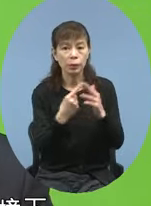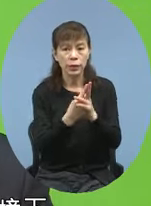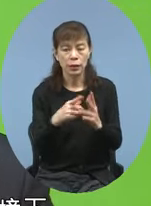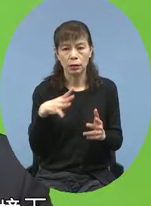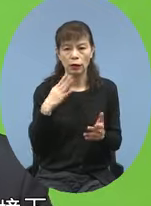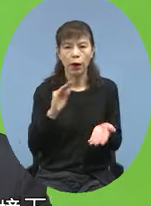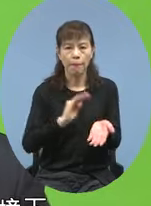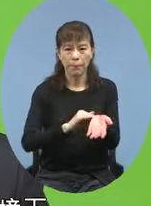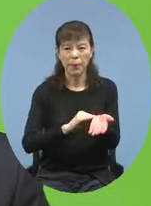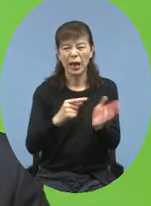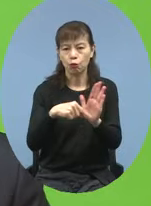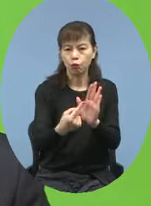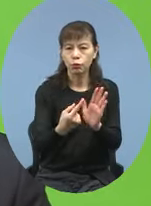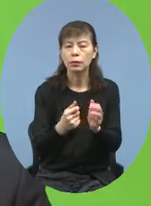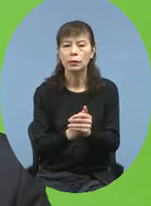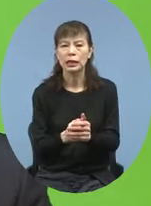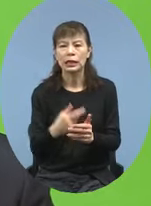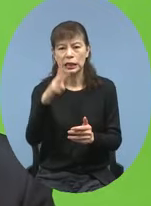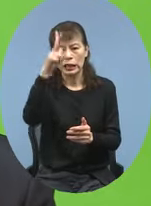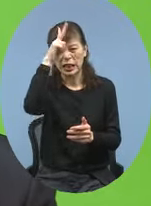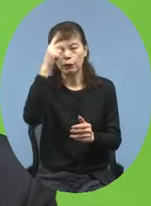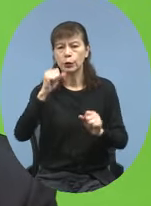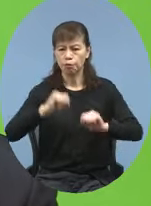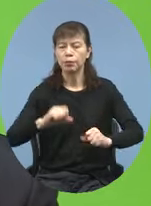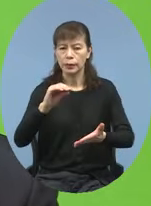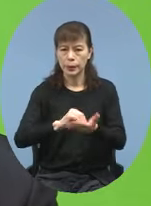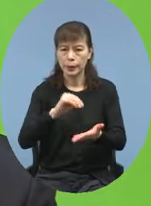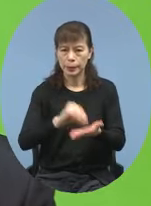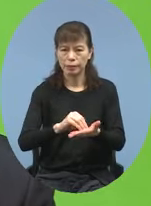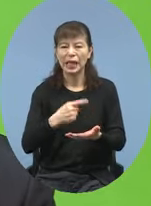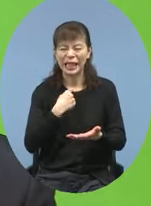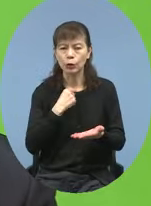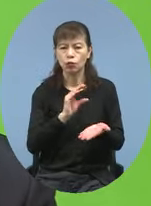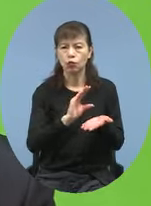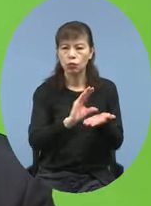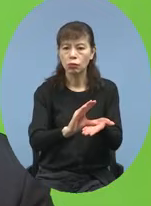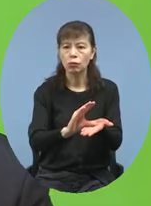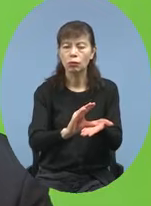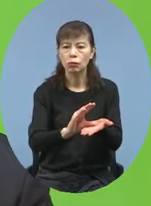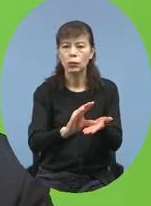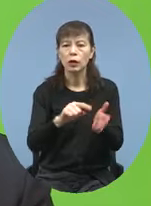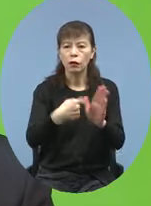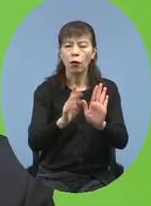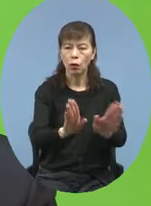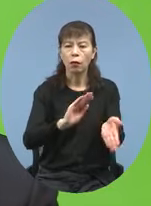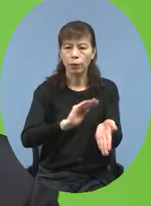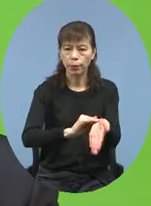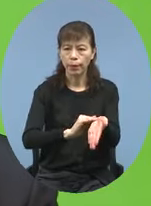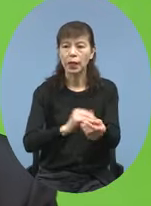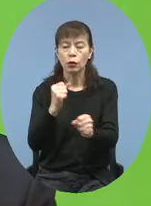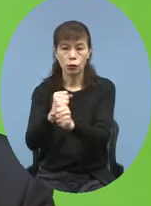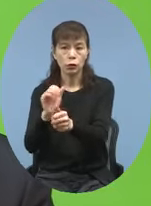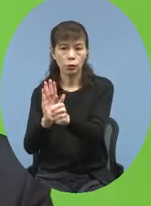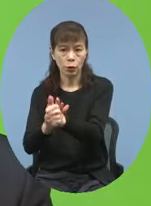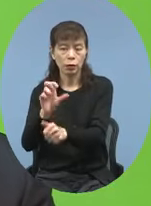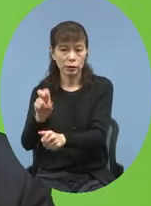環境之下，政府一定要果斷投放足夠的資源，防疫、抗疫、保